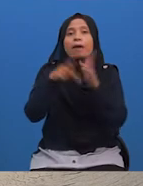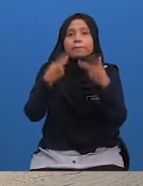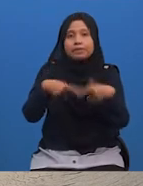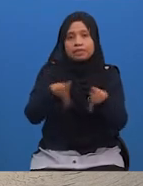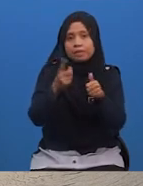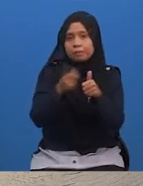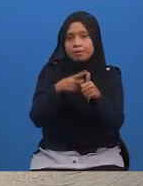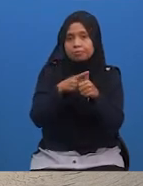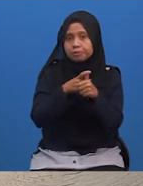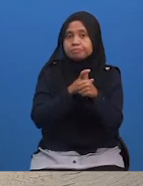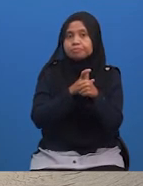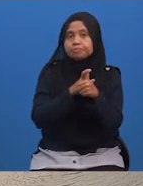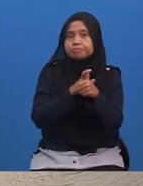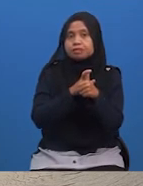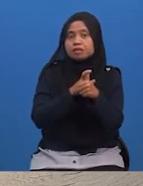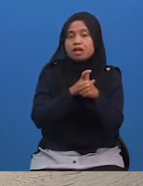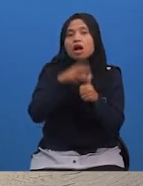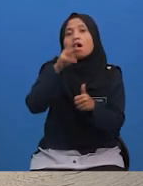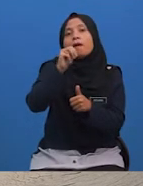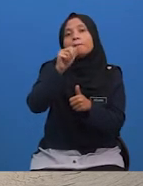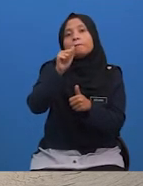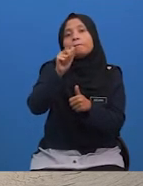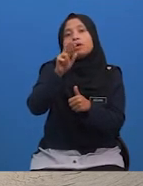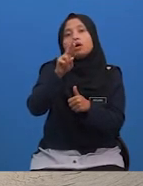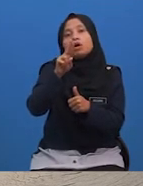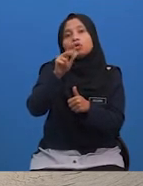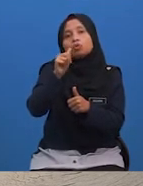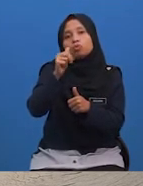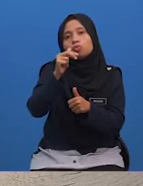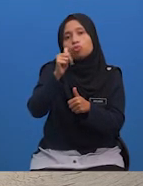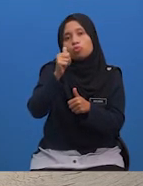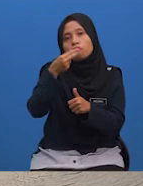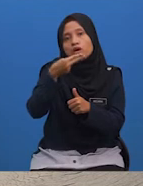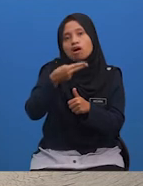Kepentingan yang pertama, maruah masyarakat sentiasa